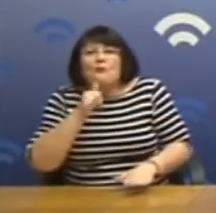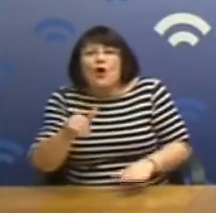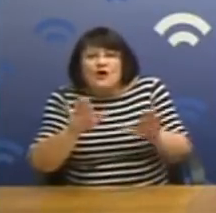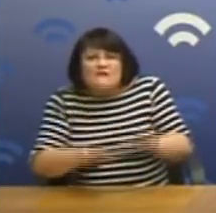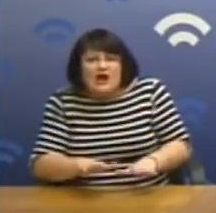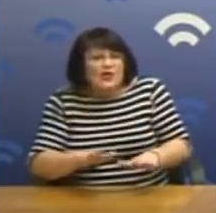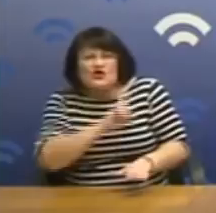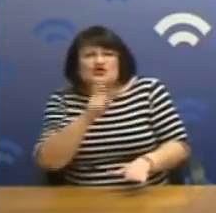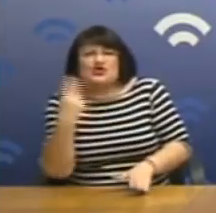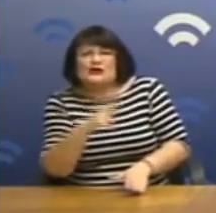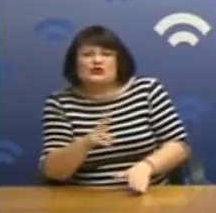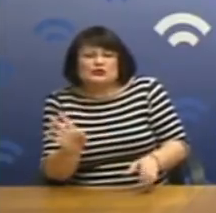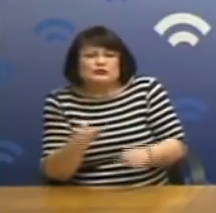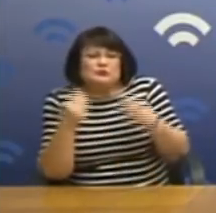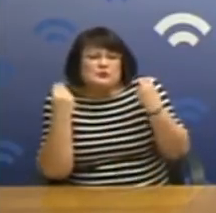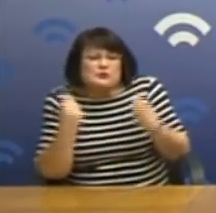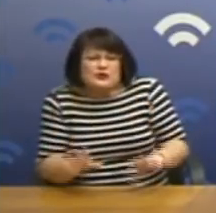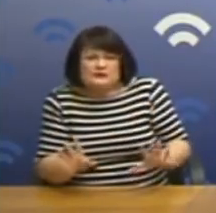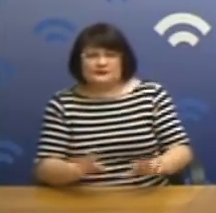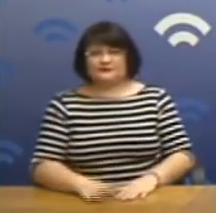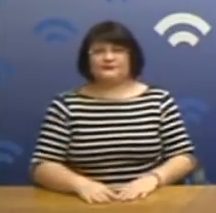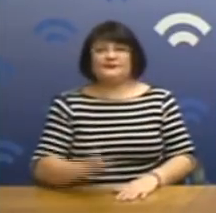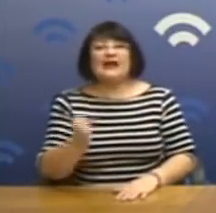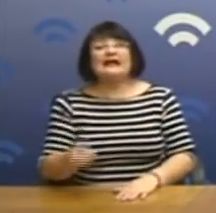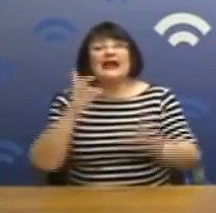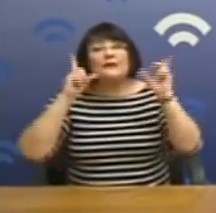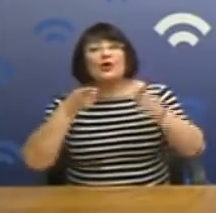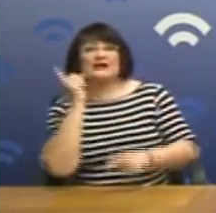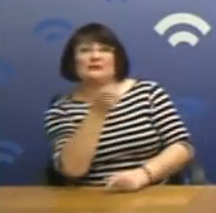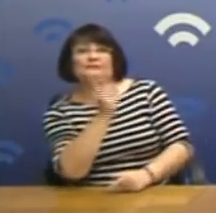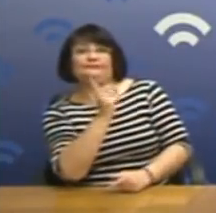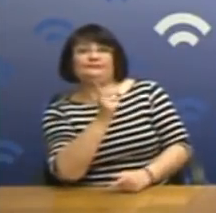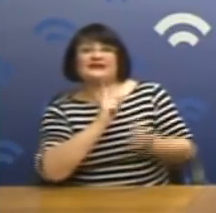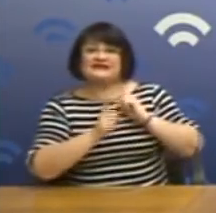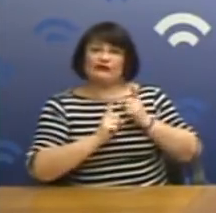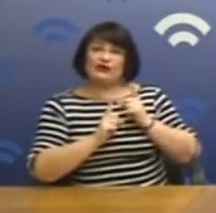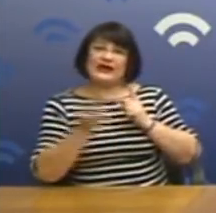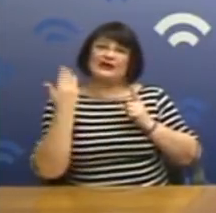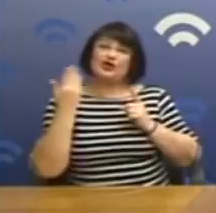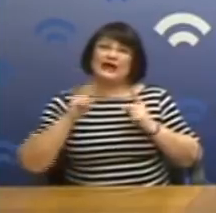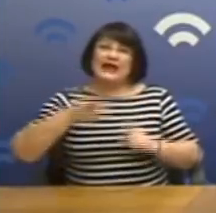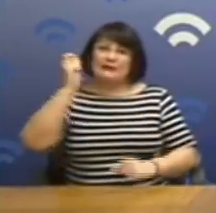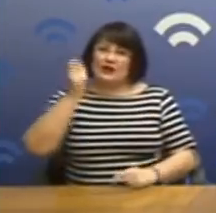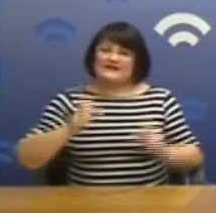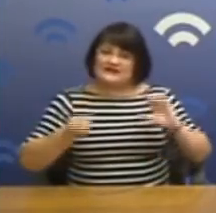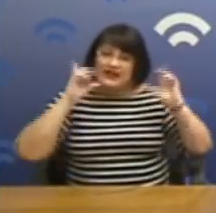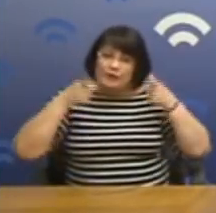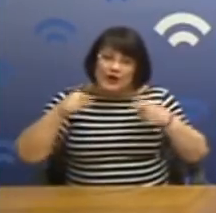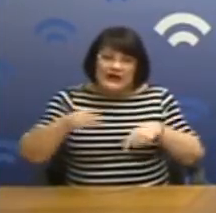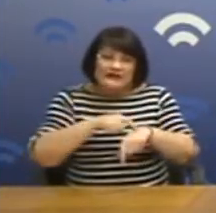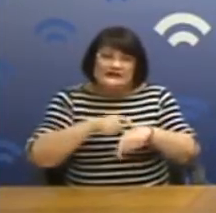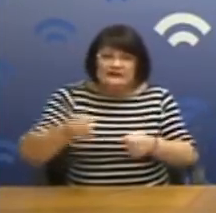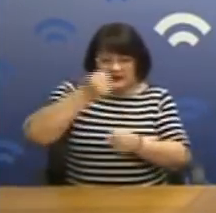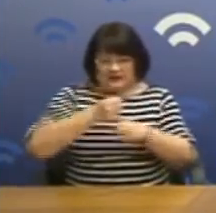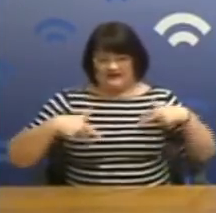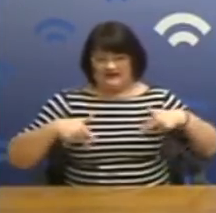Δημοκρατία, που έκανε κριτική στην Ευρωτουρκική Συμφωνία όταν ήταν στην αντιπολίτευση, τώρα λέει